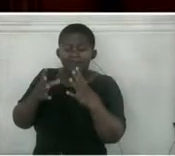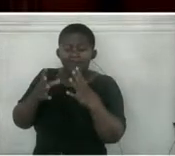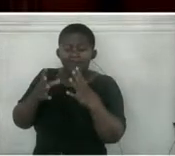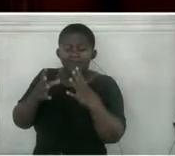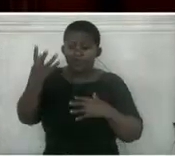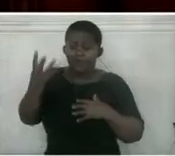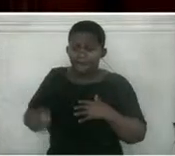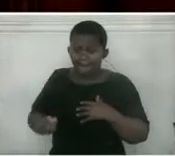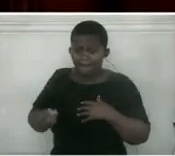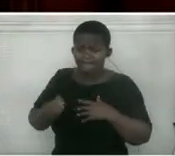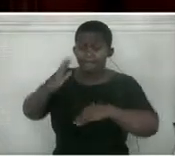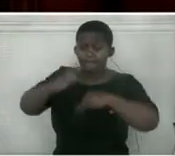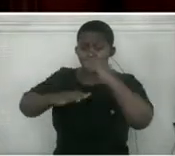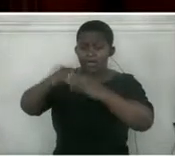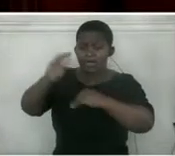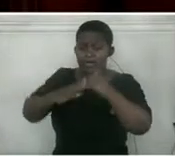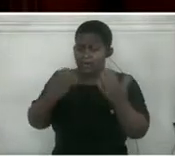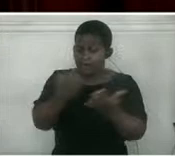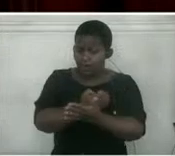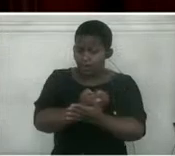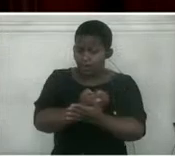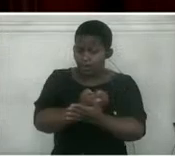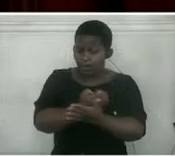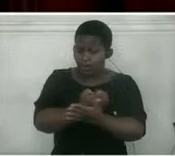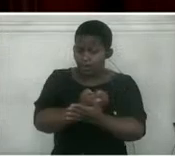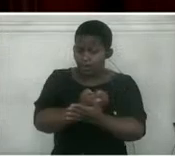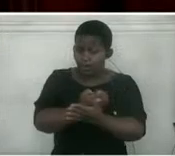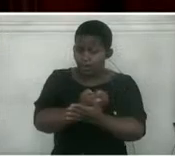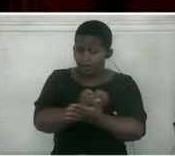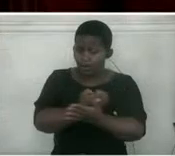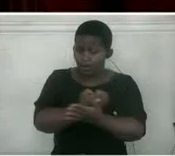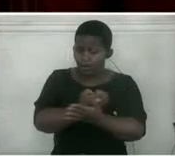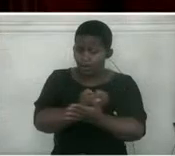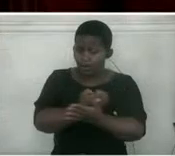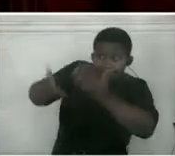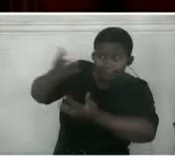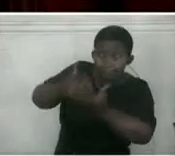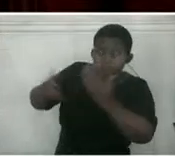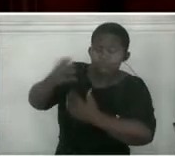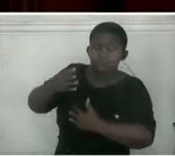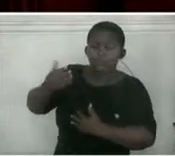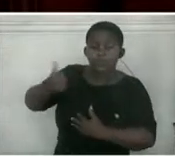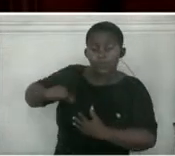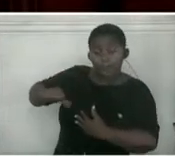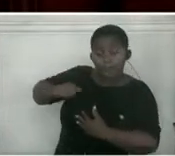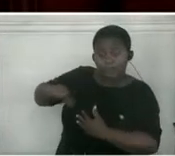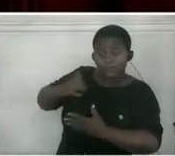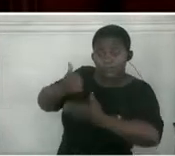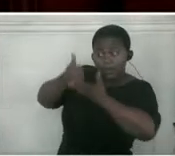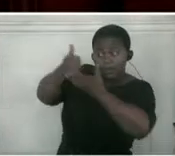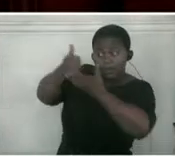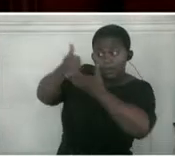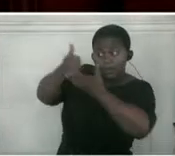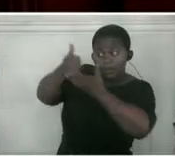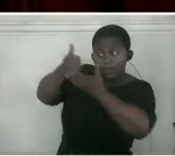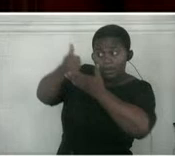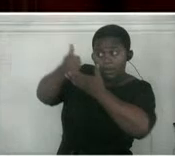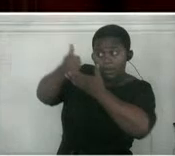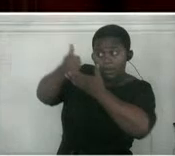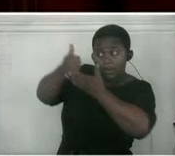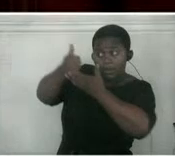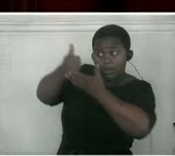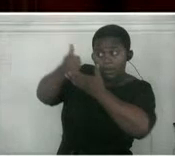komnotho. And therefore, sikhulumisana nomasipala ukuthi mabalekelele ngokuthi